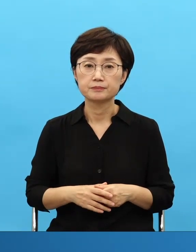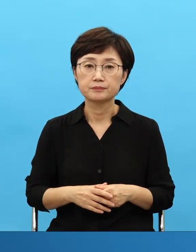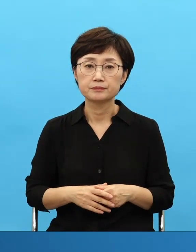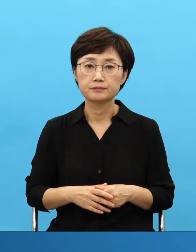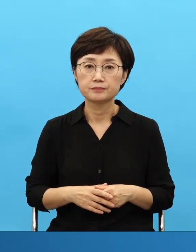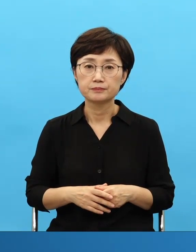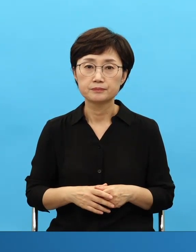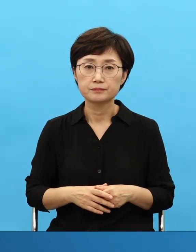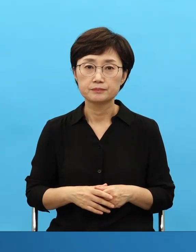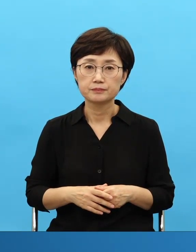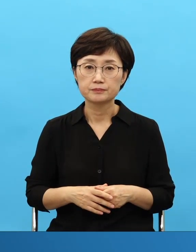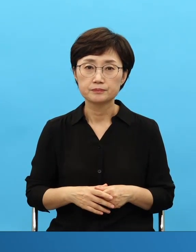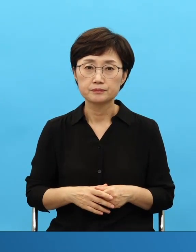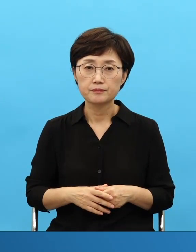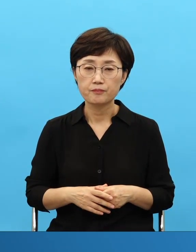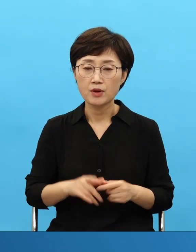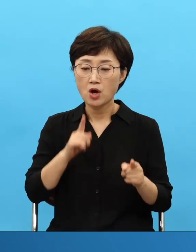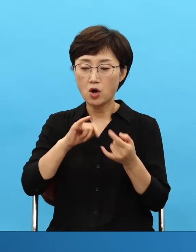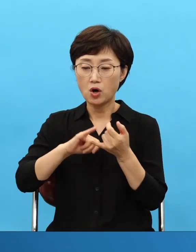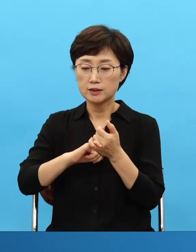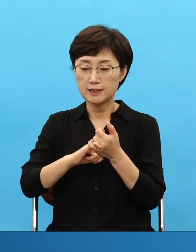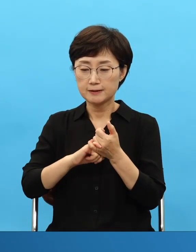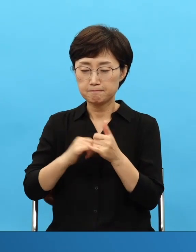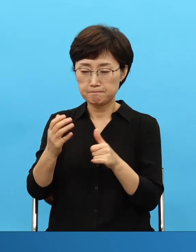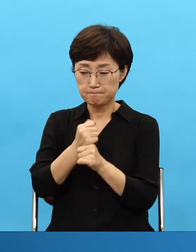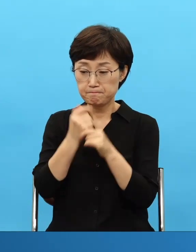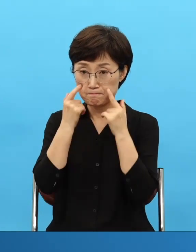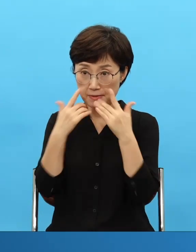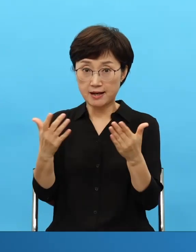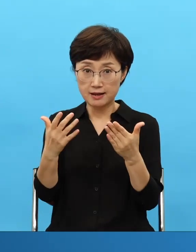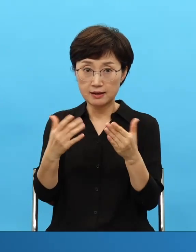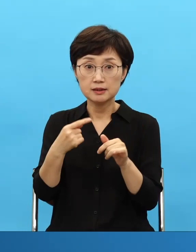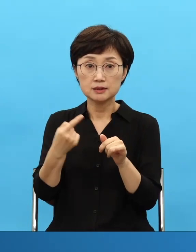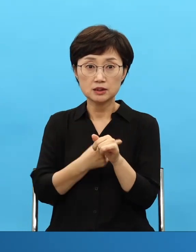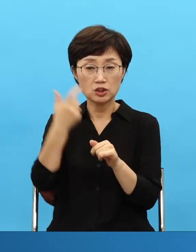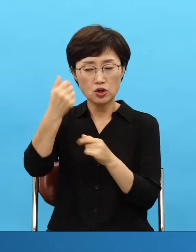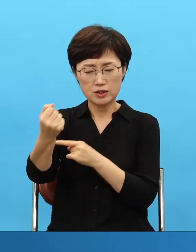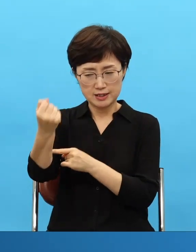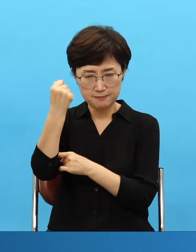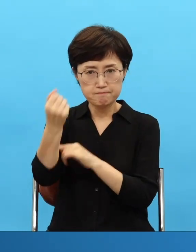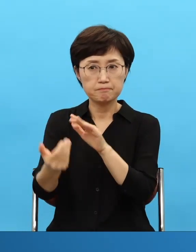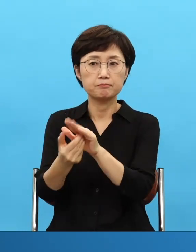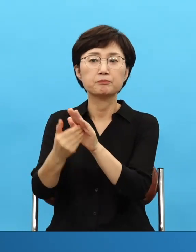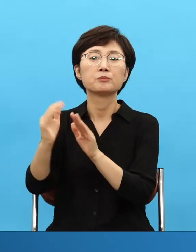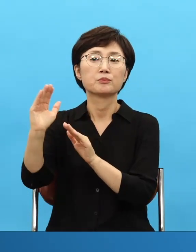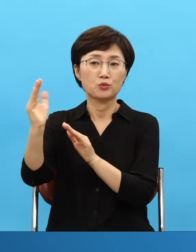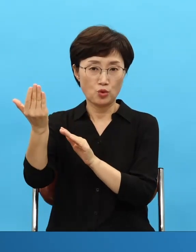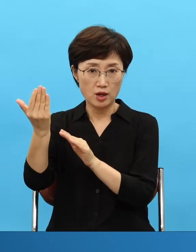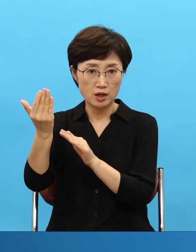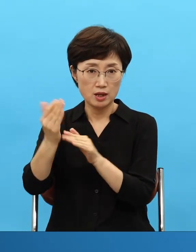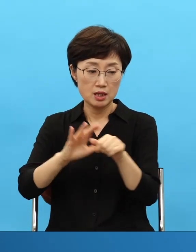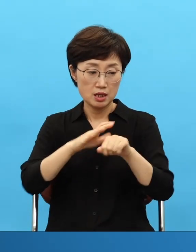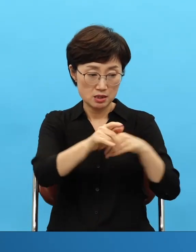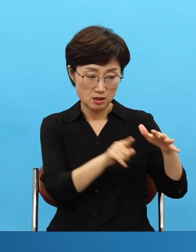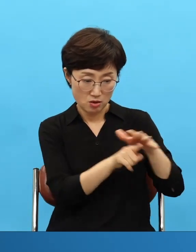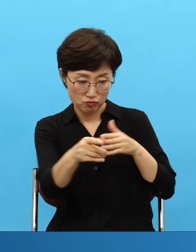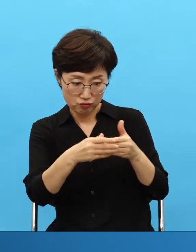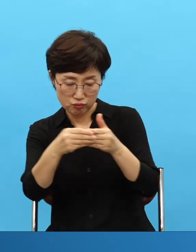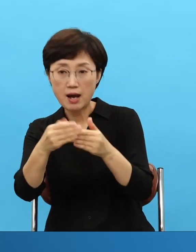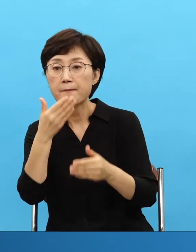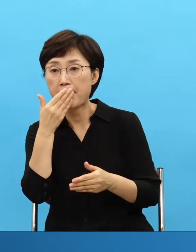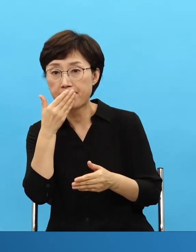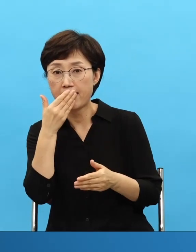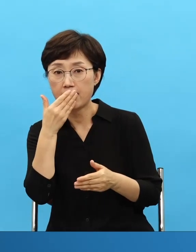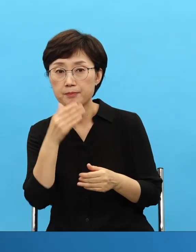류광수 목사는 정확한 언약을 붙잡으면 영적 서밋의 응답을 받고 시대를 앞서가는 하나님의 망대가